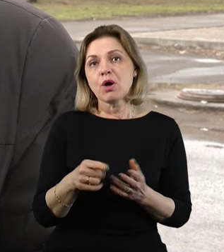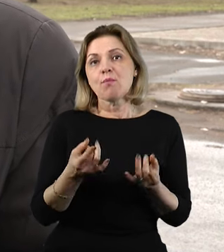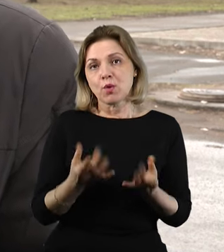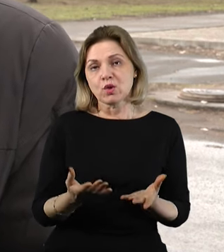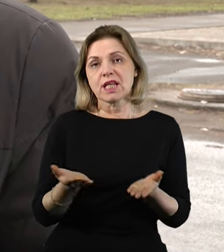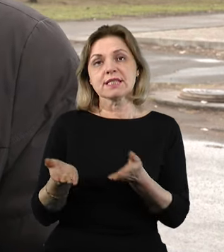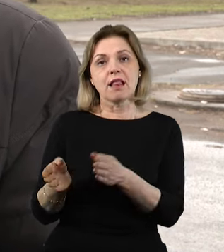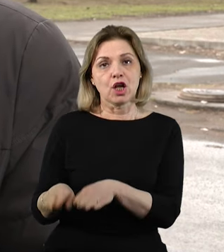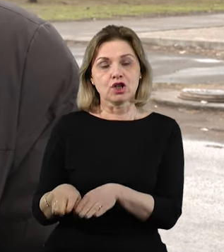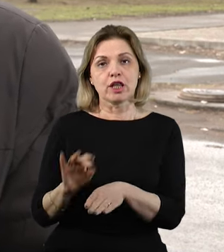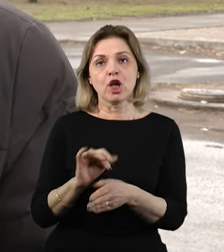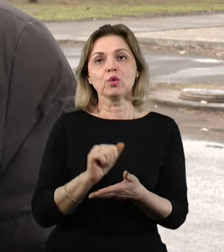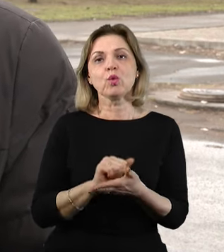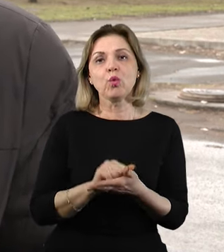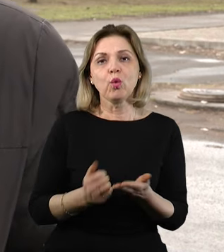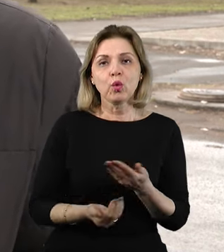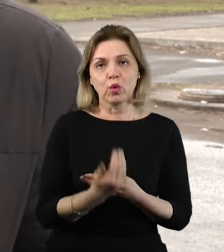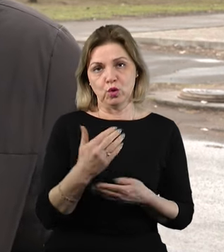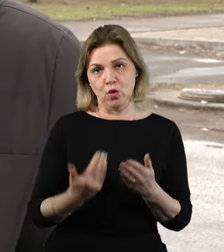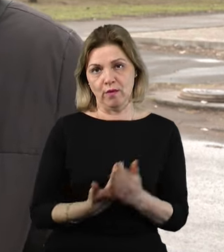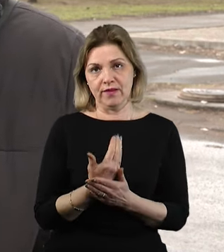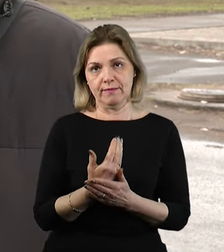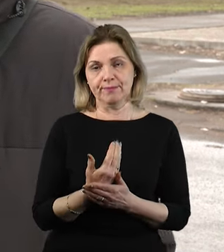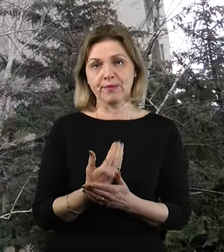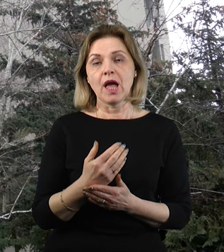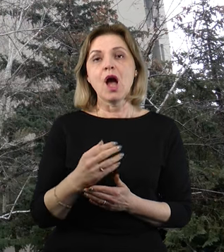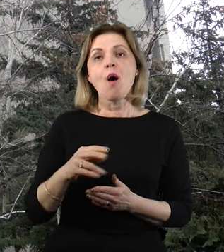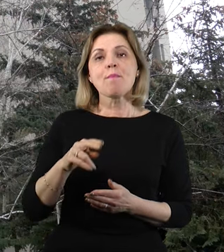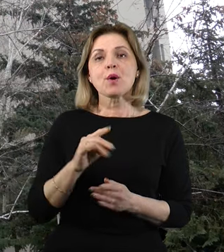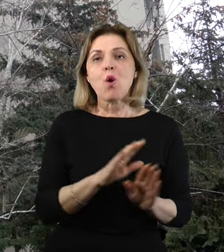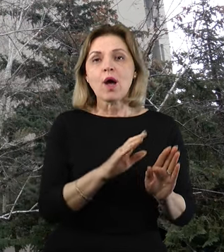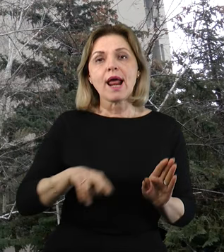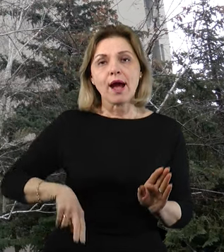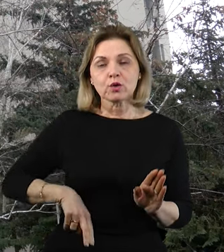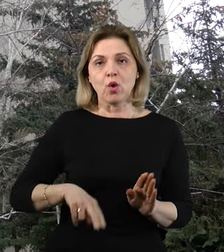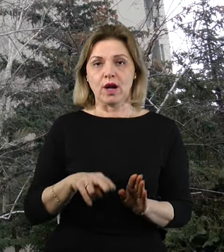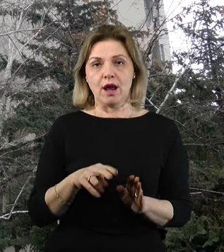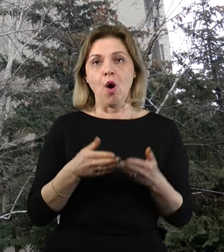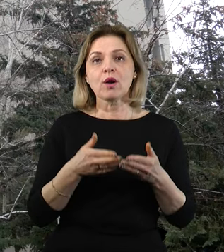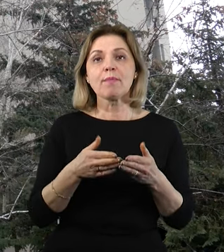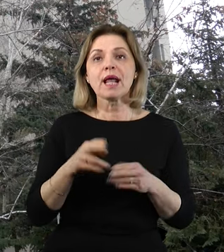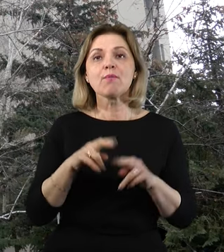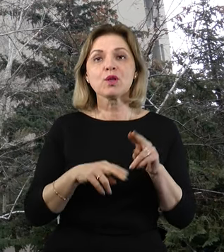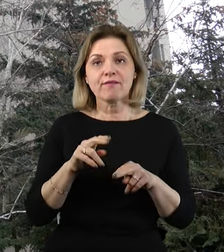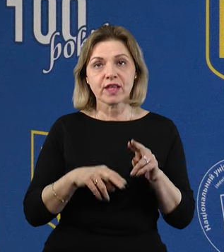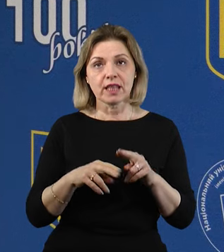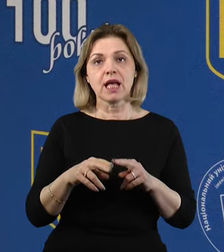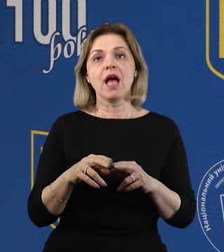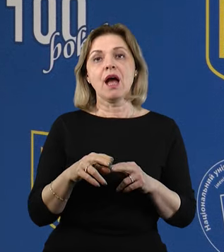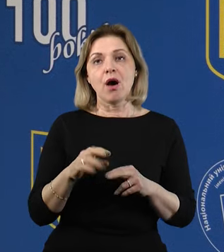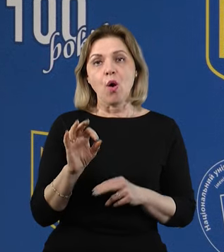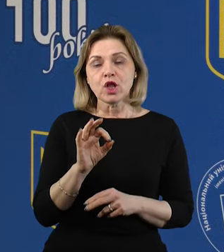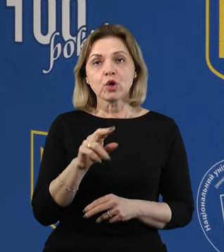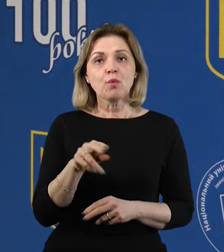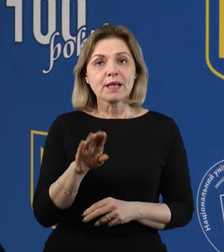їх залишать і вже надрукують нові, видадуть і внесуть в реєстр. Проректор Національного університету кораблебудування імені адмірала